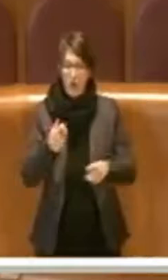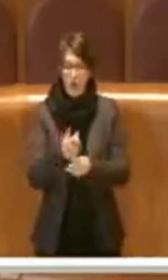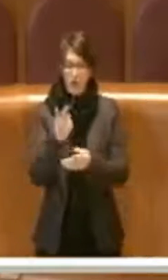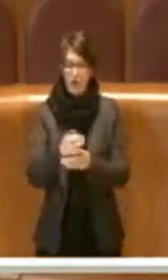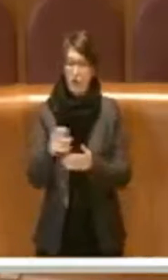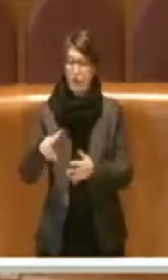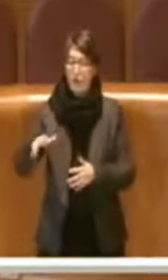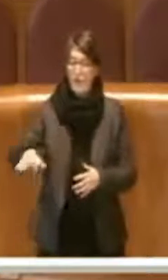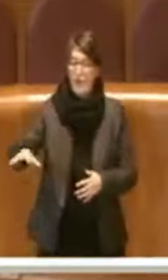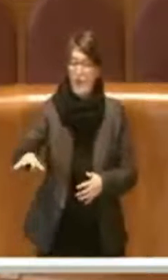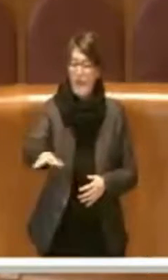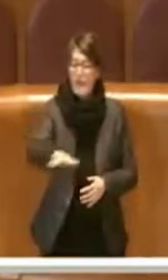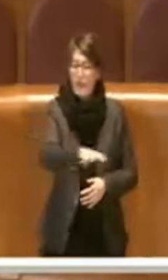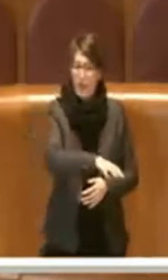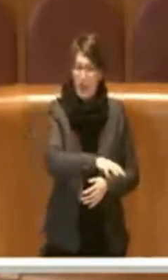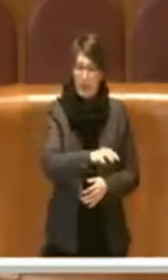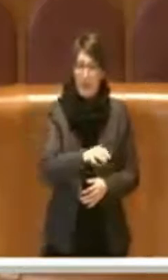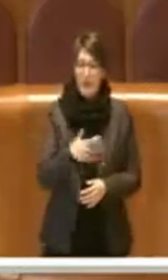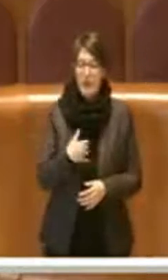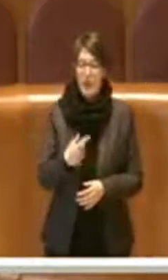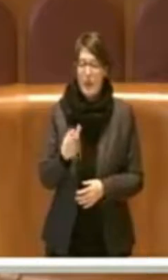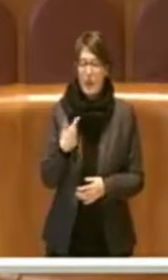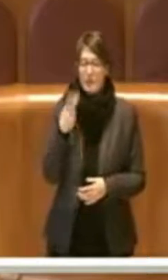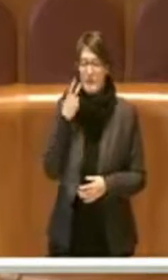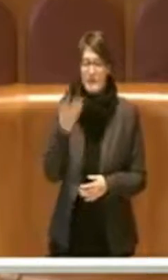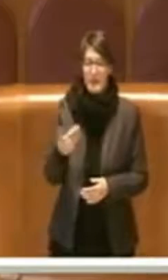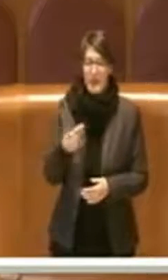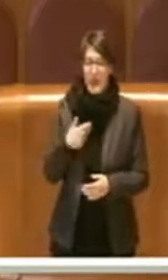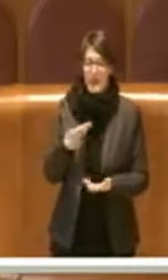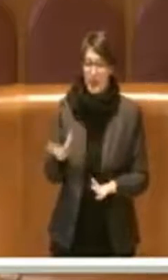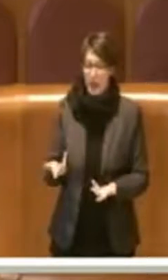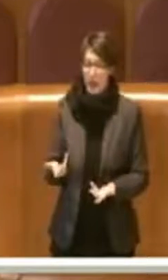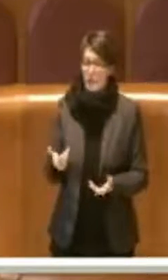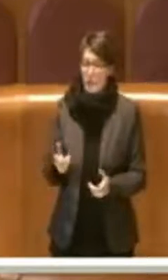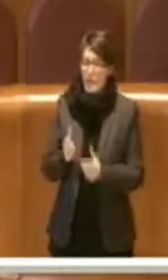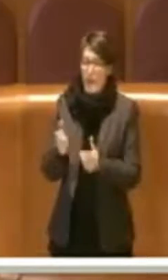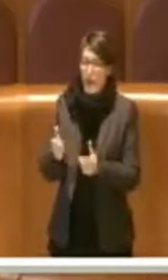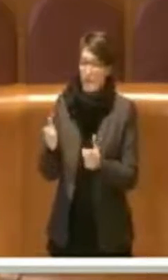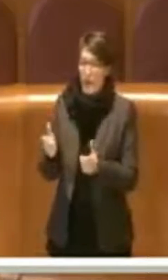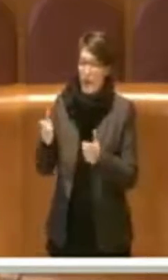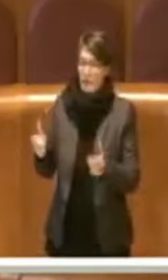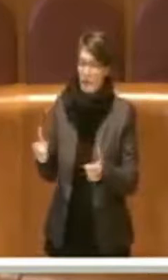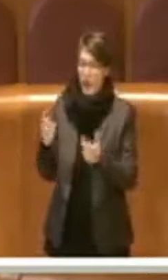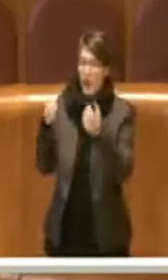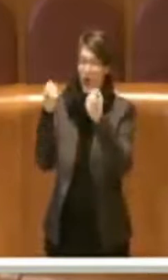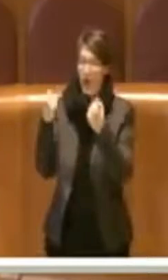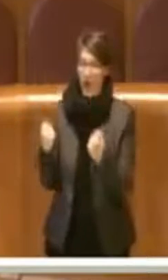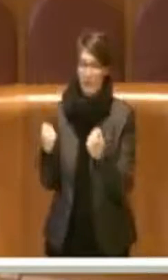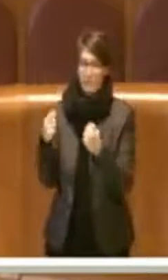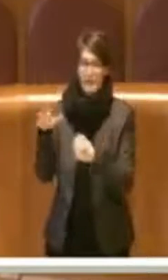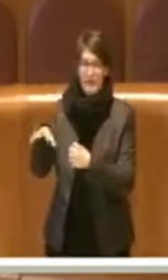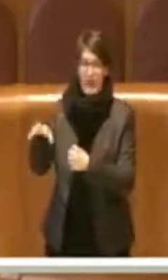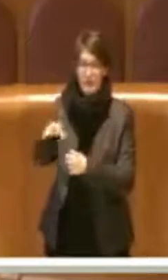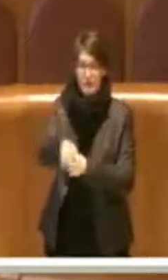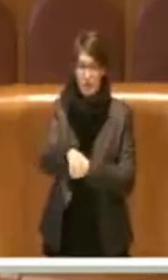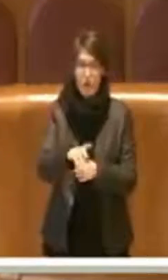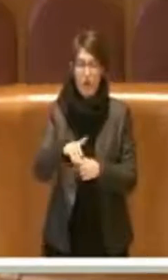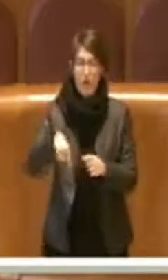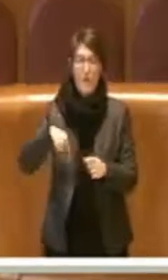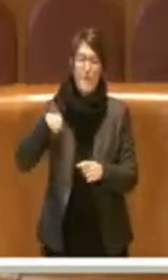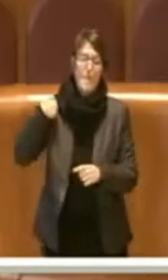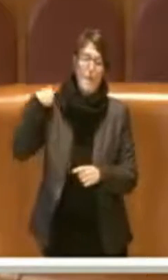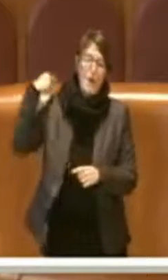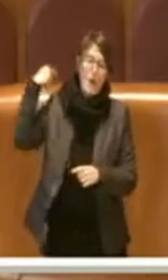crescere gli insediamenti abitativi e poi arrivare dopo tanto tanto